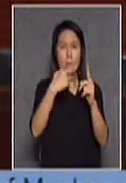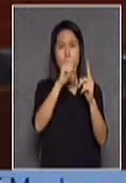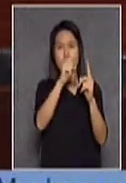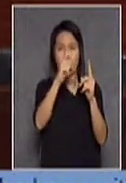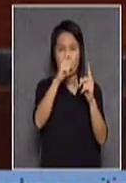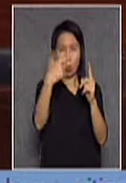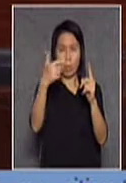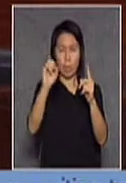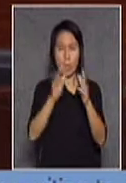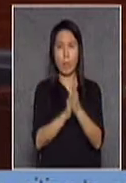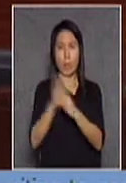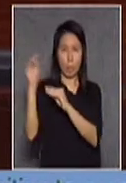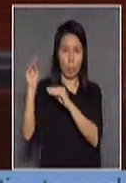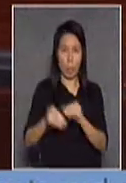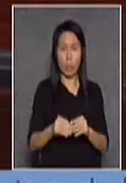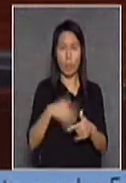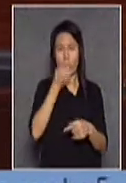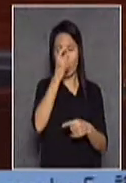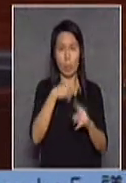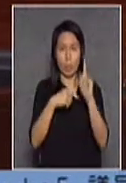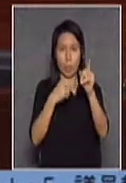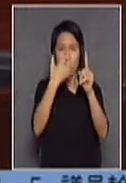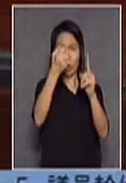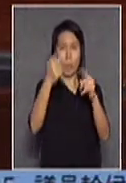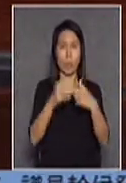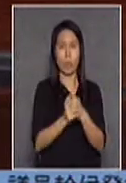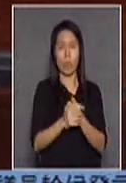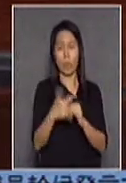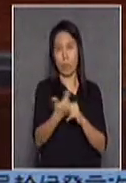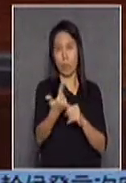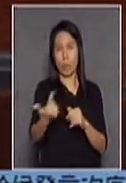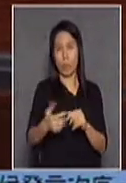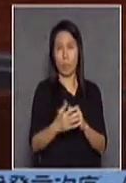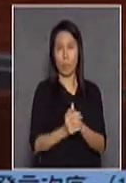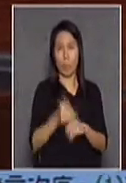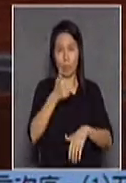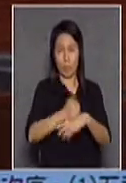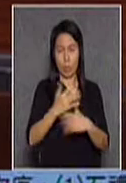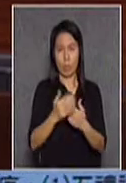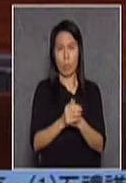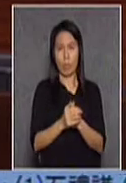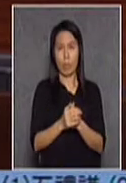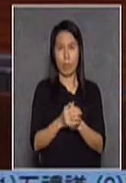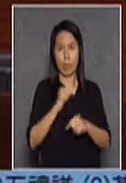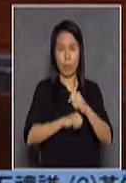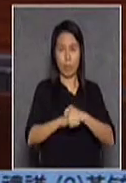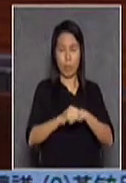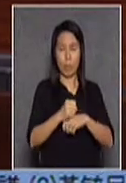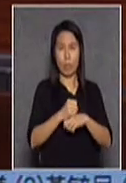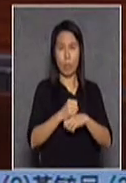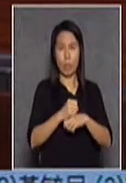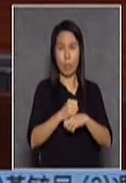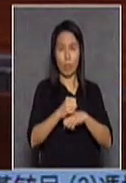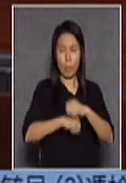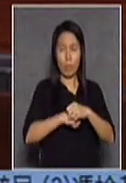香港嘅，利用每日150個嗰個咧，大部分都係呢一個嘅基層或者係呢個嘅勞動嘅，即係較